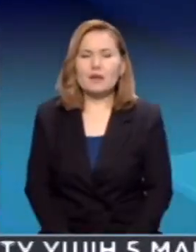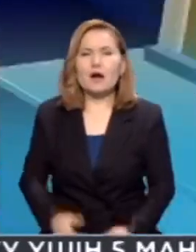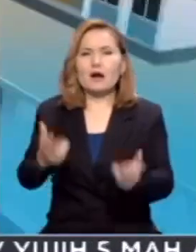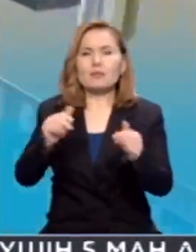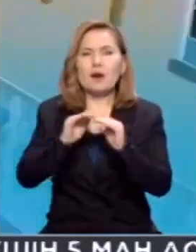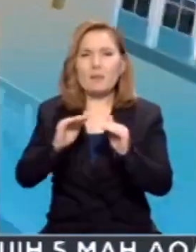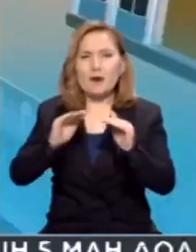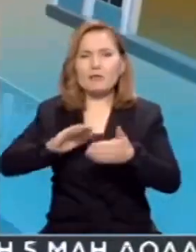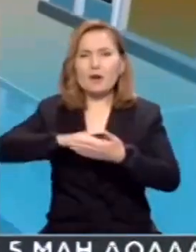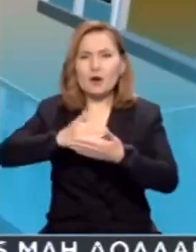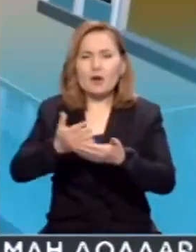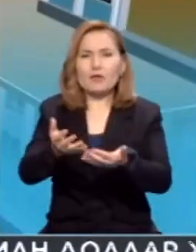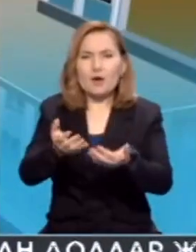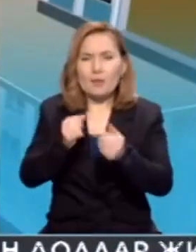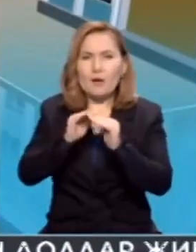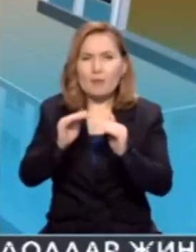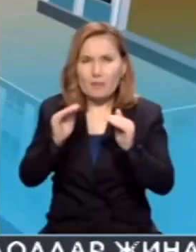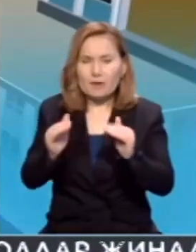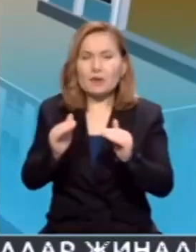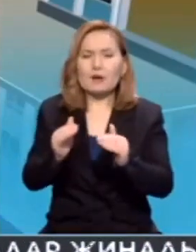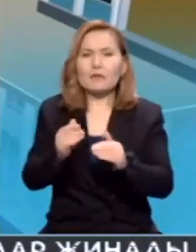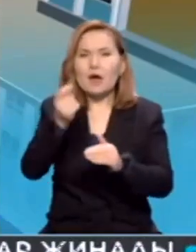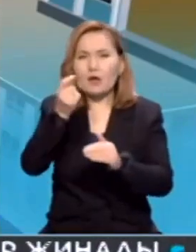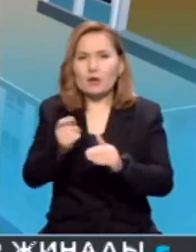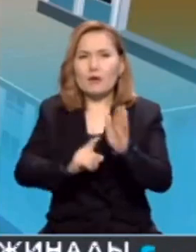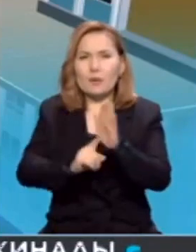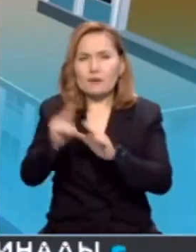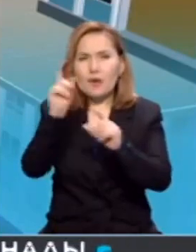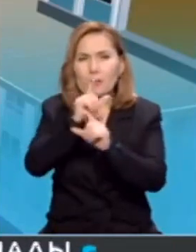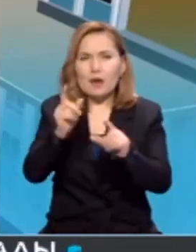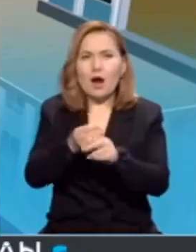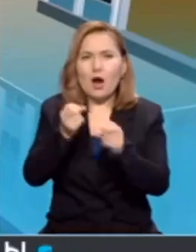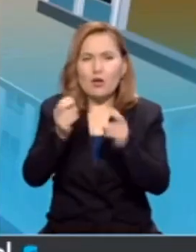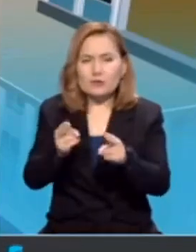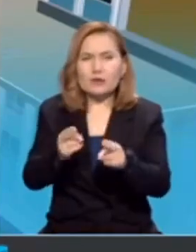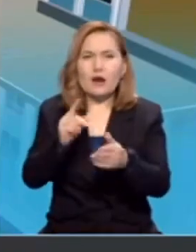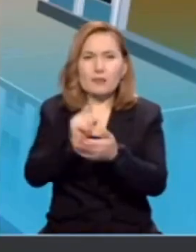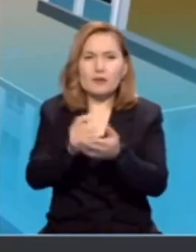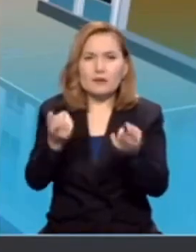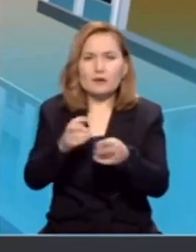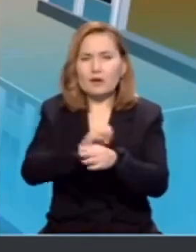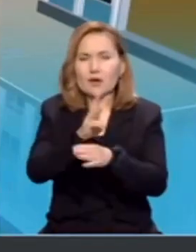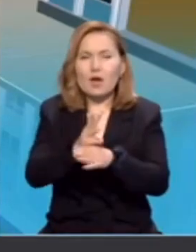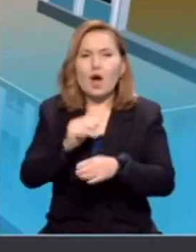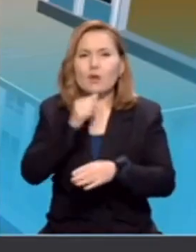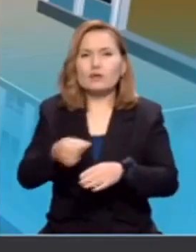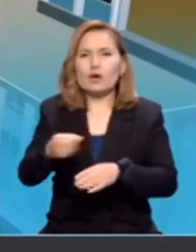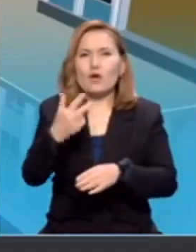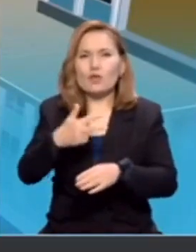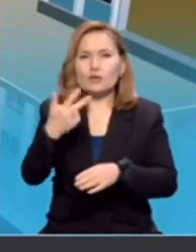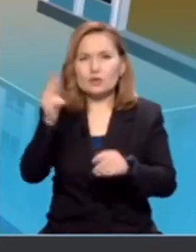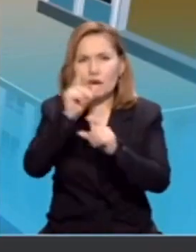Ya balалардын күәлік алуу куну арзандады. Енді мектептегі қауіпсіздігі шешілсе. Қостанай облысында 33 ауыл